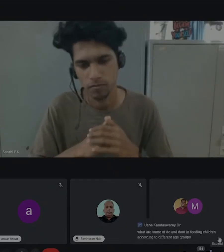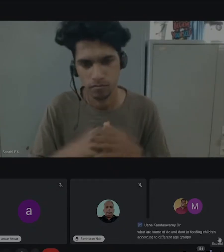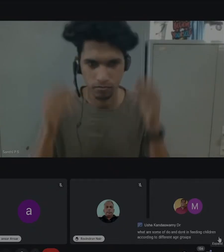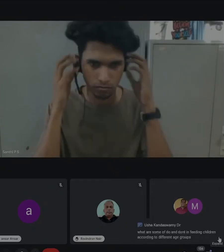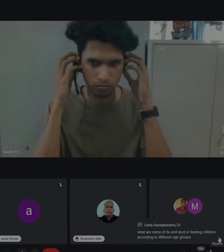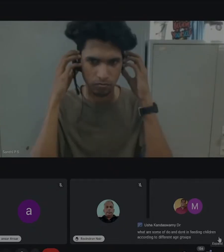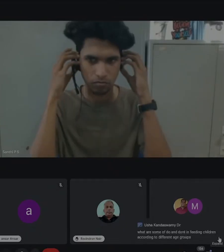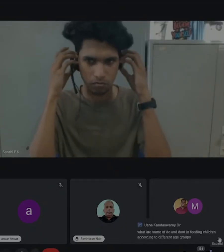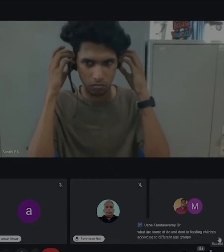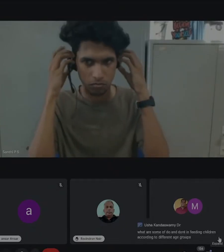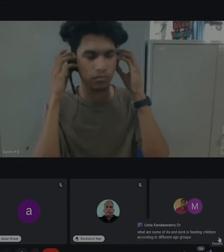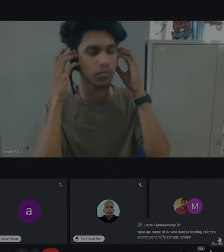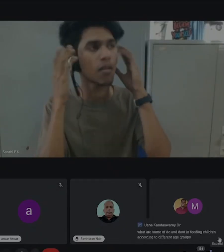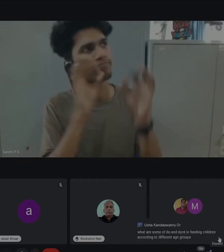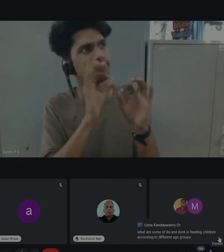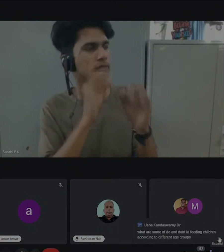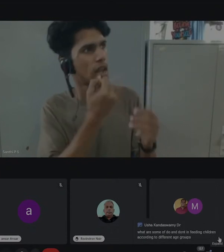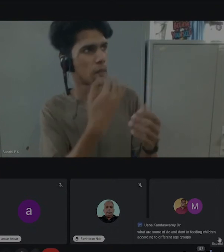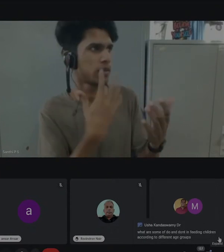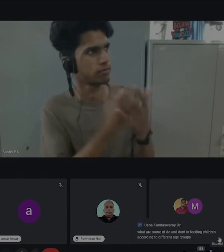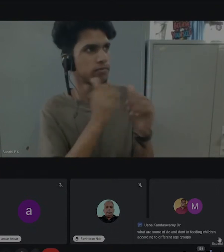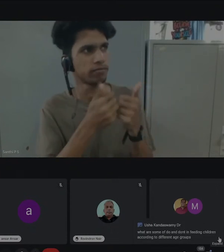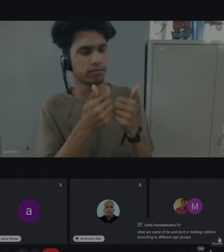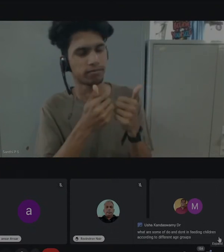ആ, നമ്പർ കിട്ടിയിട്ടുണ്ട് മാം, താങ്ക് യു.